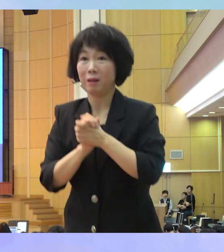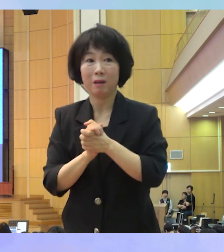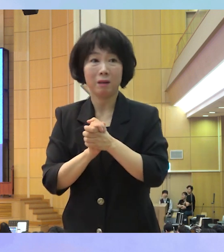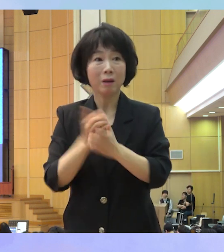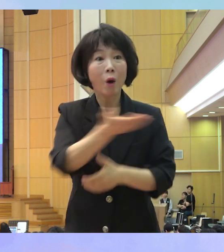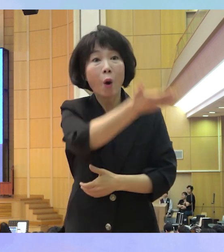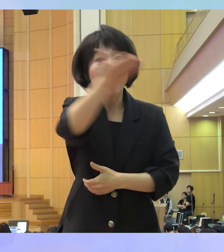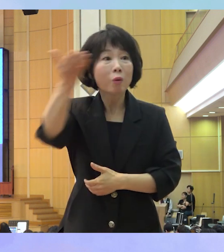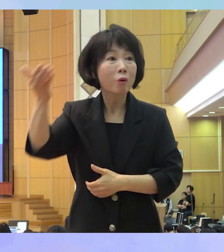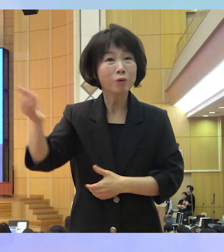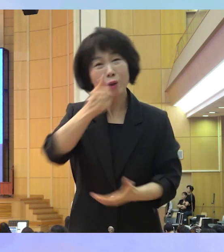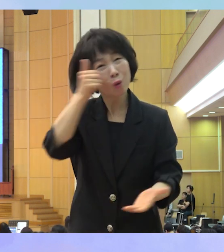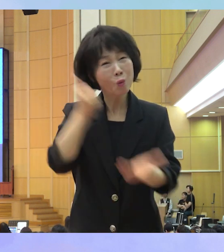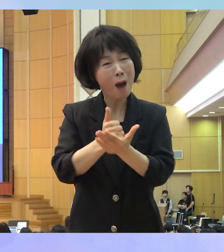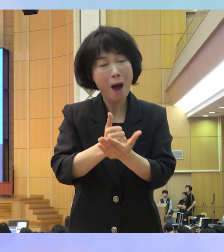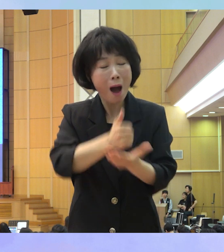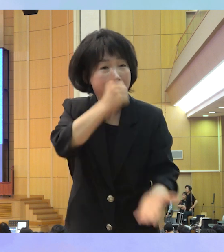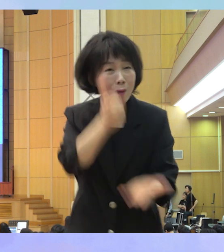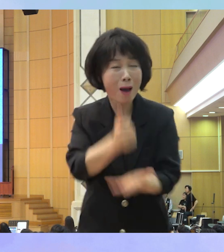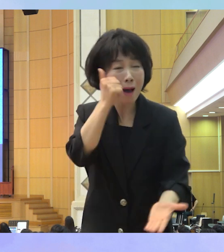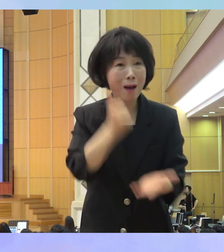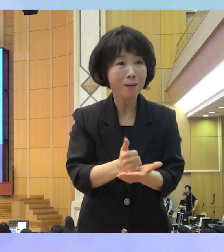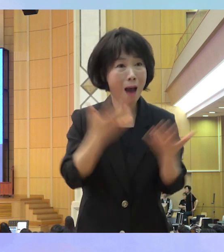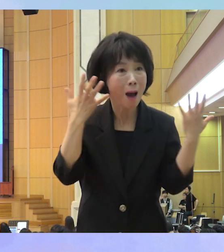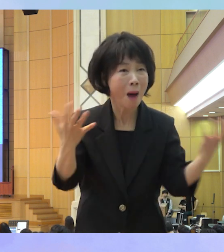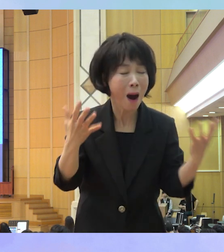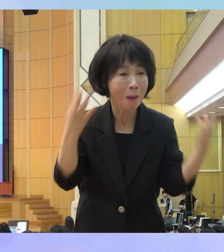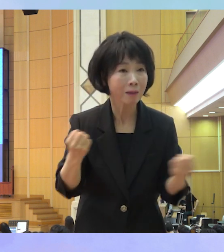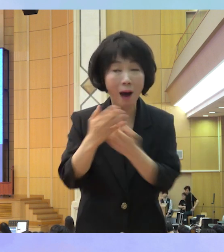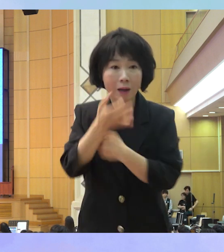우리가 뭔데? 우리가 뭐예요 도대체?